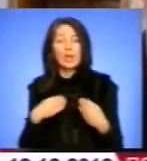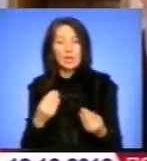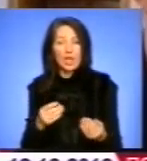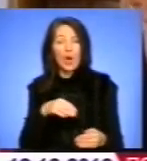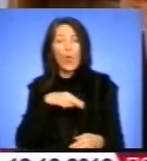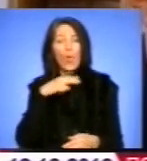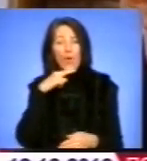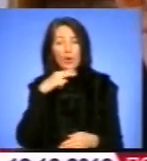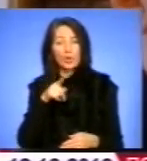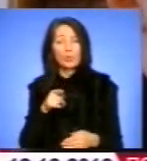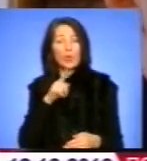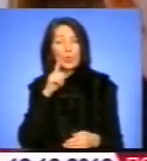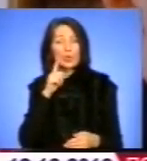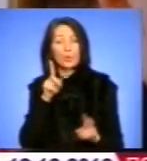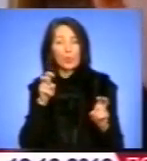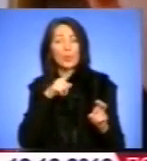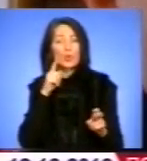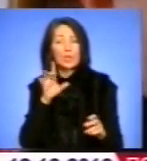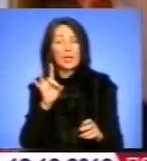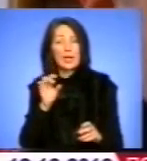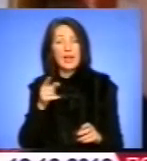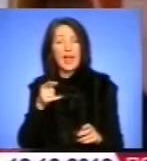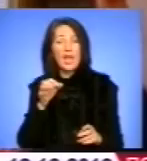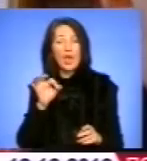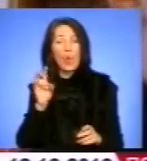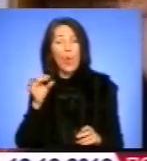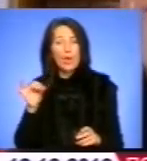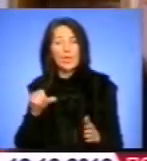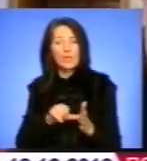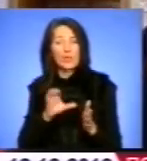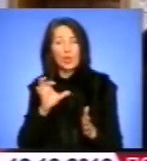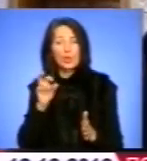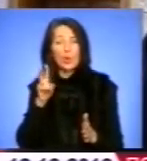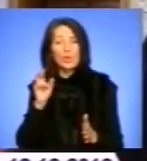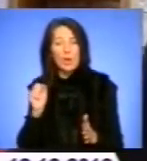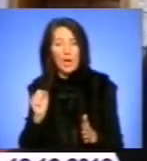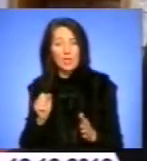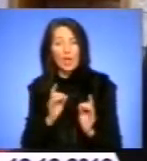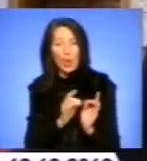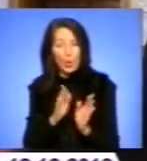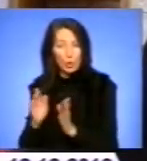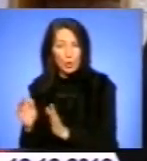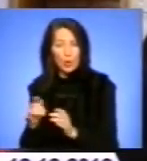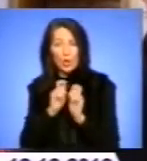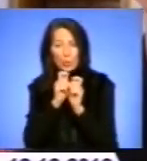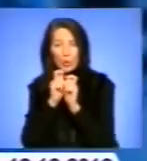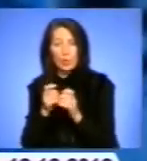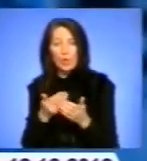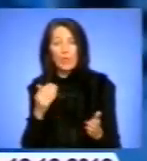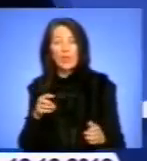Тому молоді регіони сьогодні також відвідують соціальний гуртожиток з подарунками від Миколая для цих